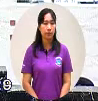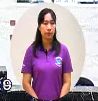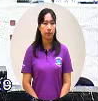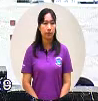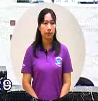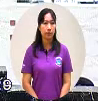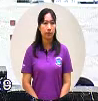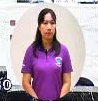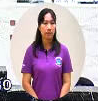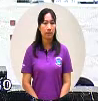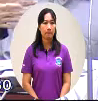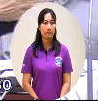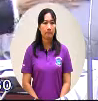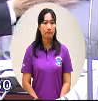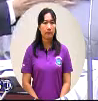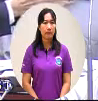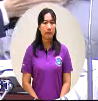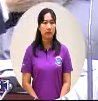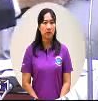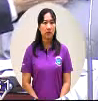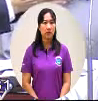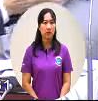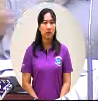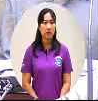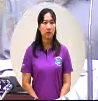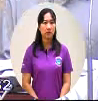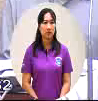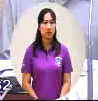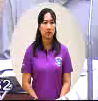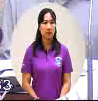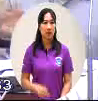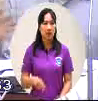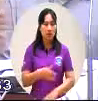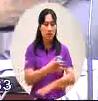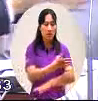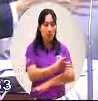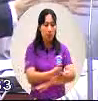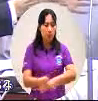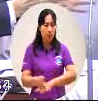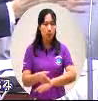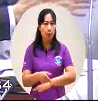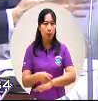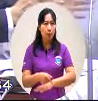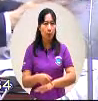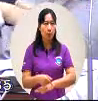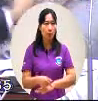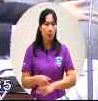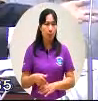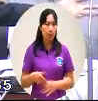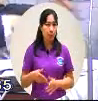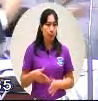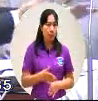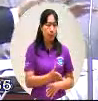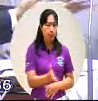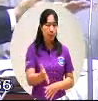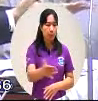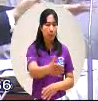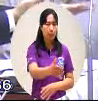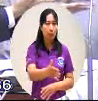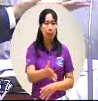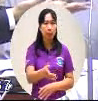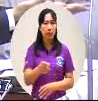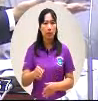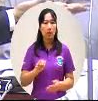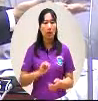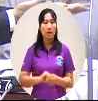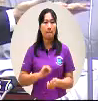道，有时候它的。 这个我 有时要行这边，有时要行那边，所以几年是这样。回不回来的话，土地